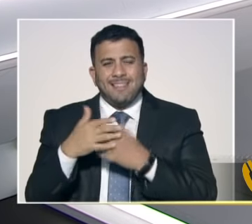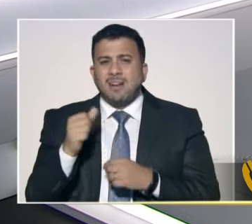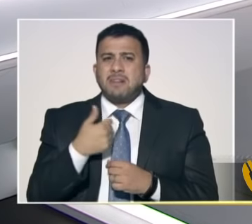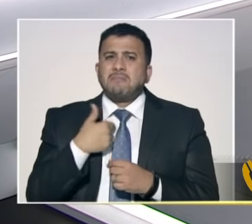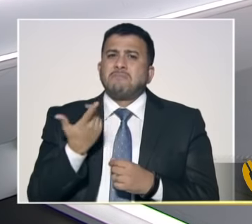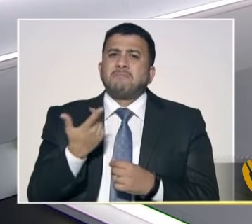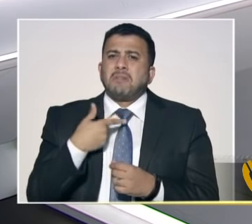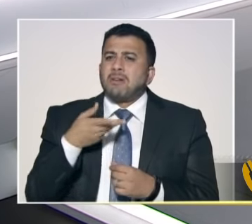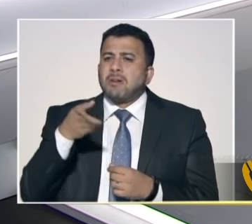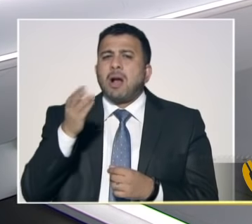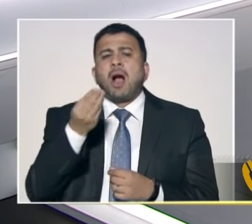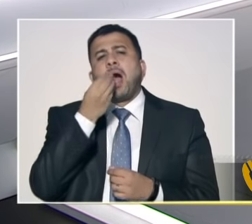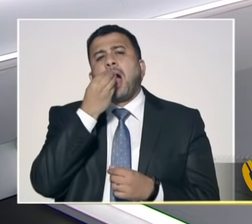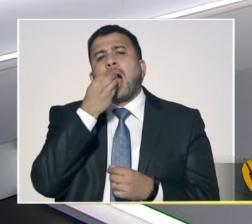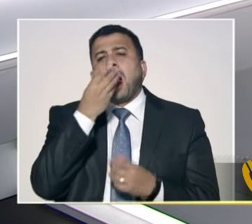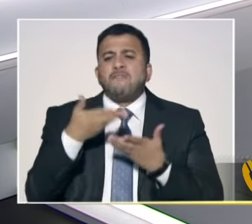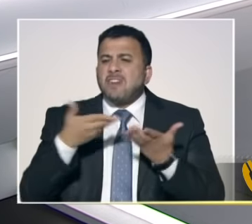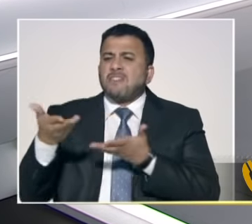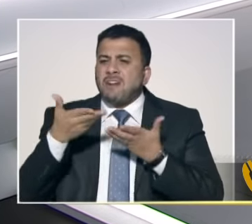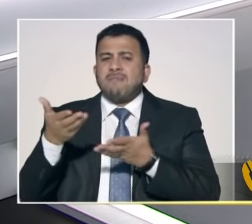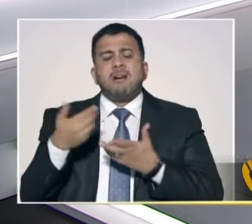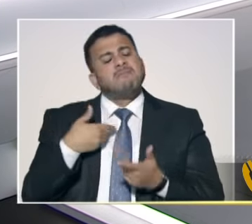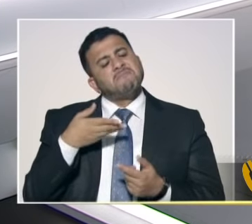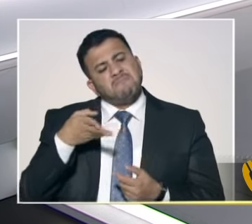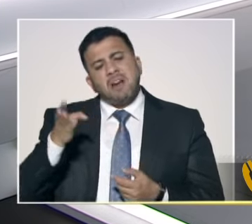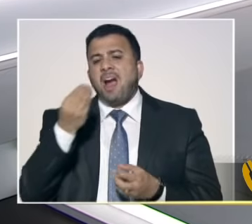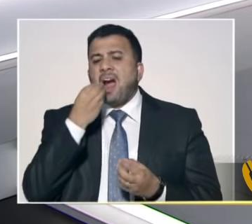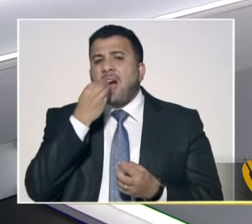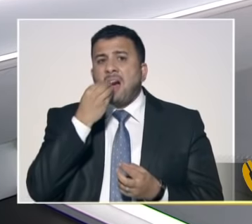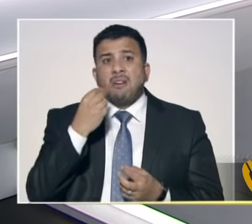المولد بس نروح للعشاء يعني. ان شاء الله محمد.